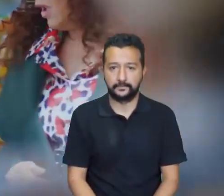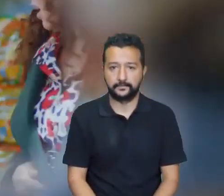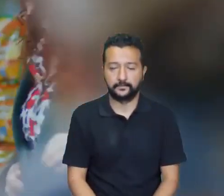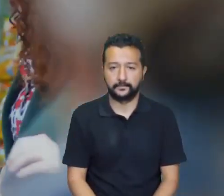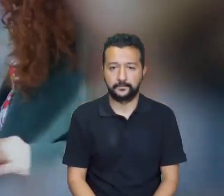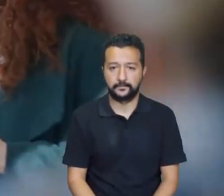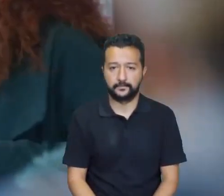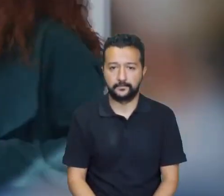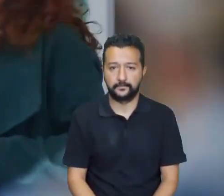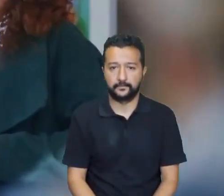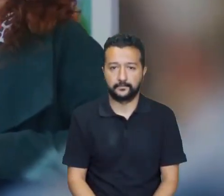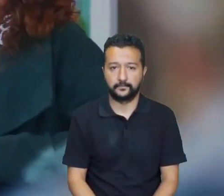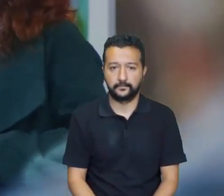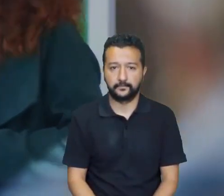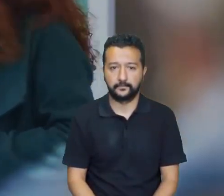bakkaldan çıktı.